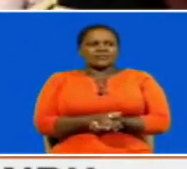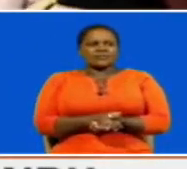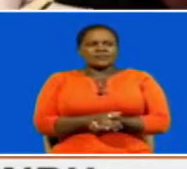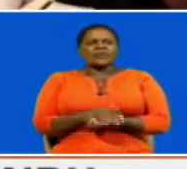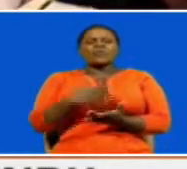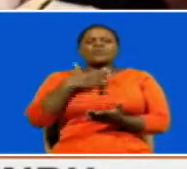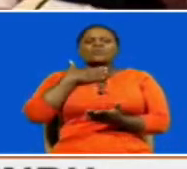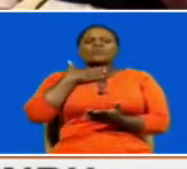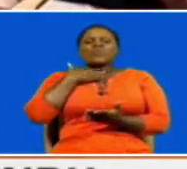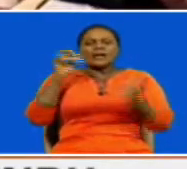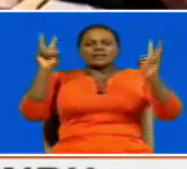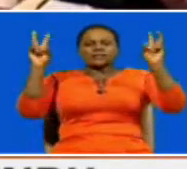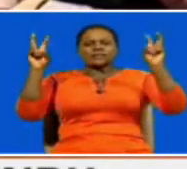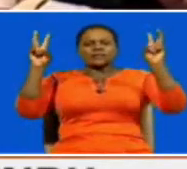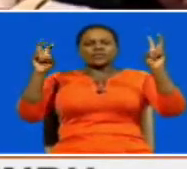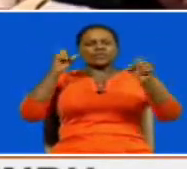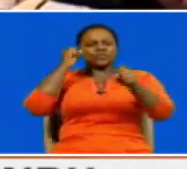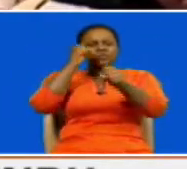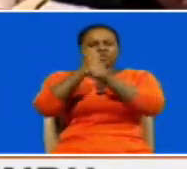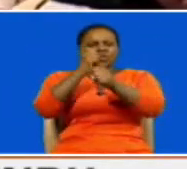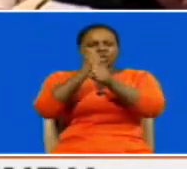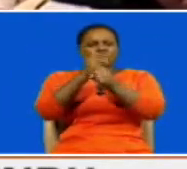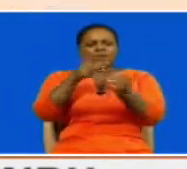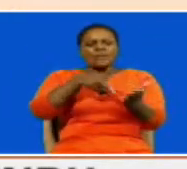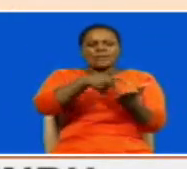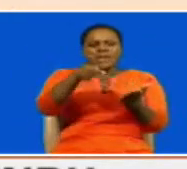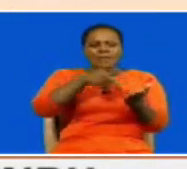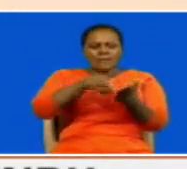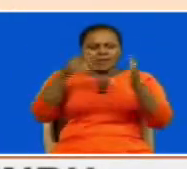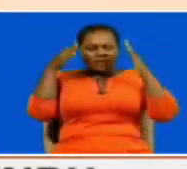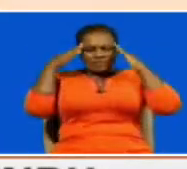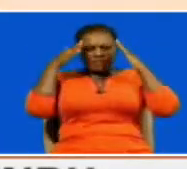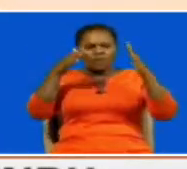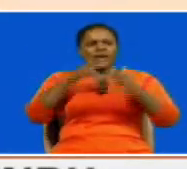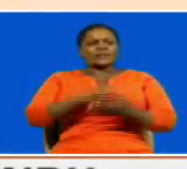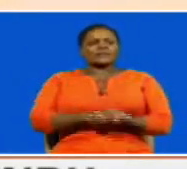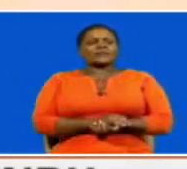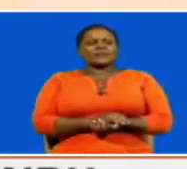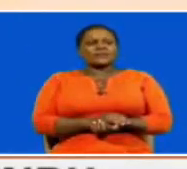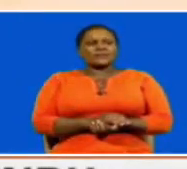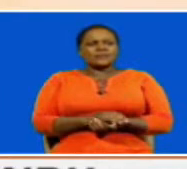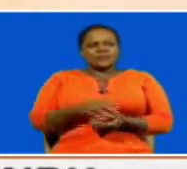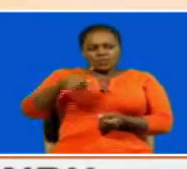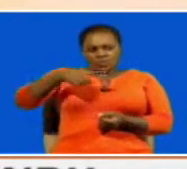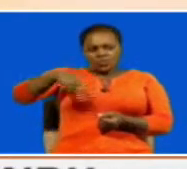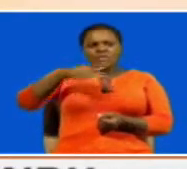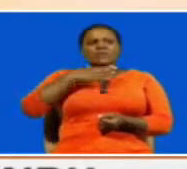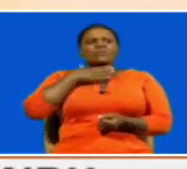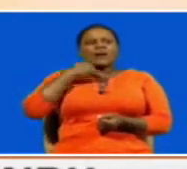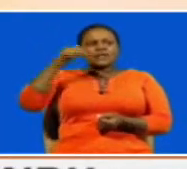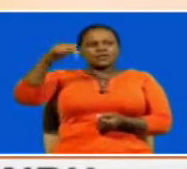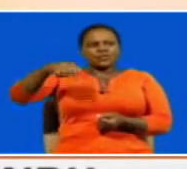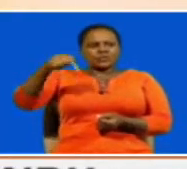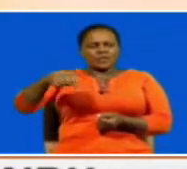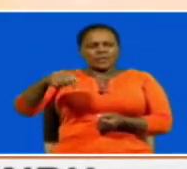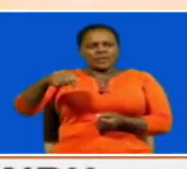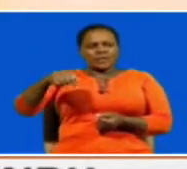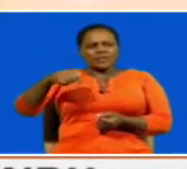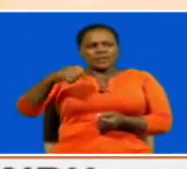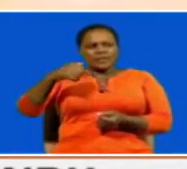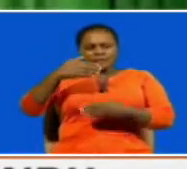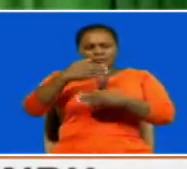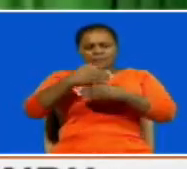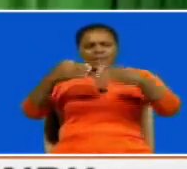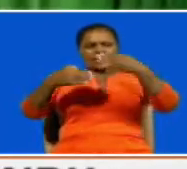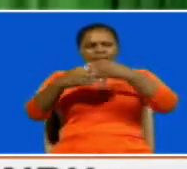huku akitaka masuala ya ajira na fidia kushulikiwa ifavyo. Na sisi tunataka leo, kwa sababu jiwe la